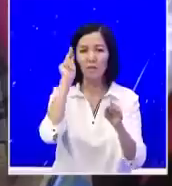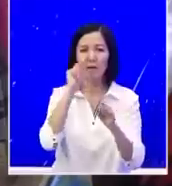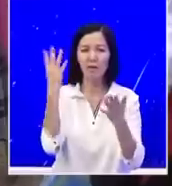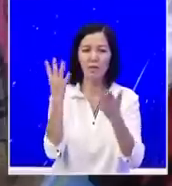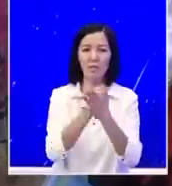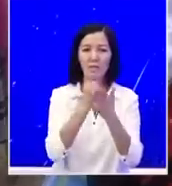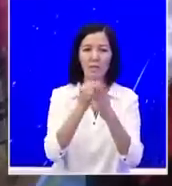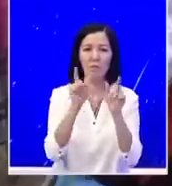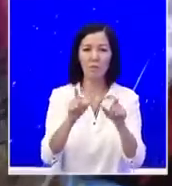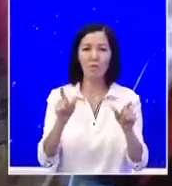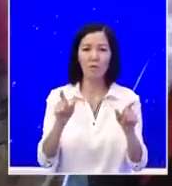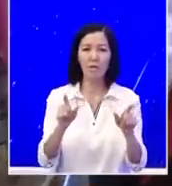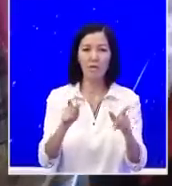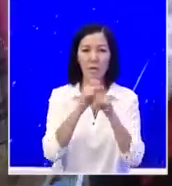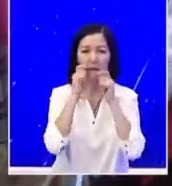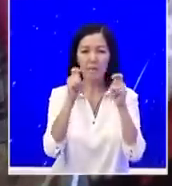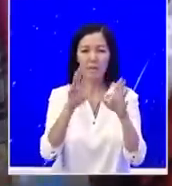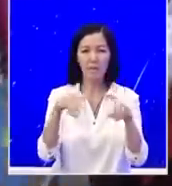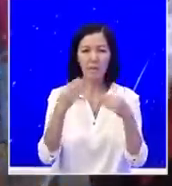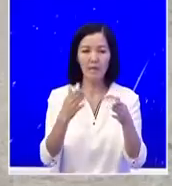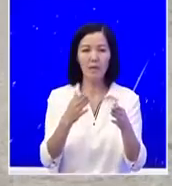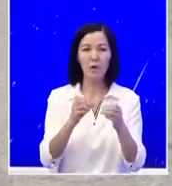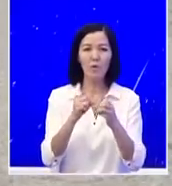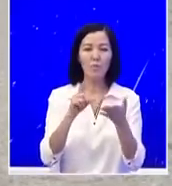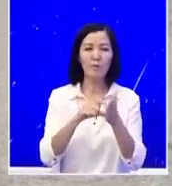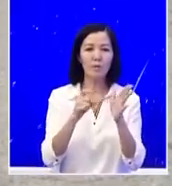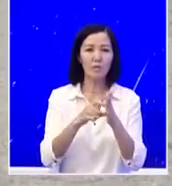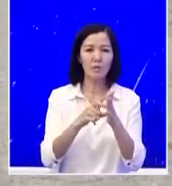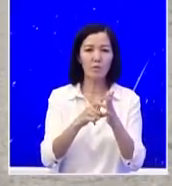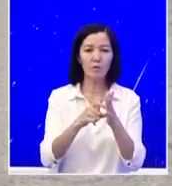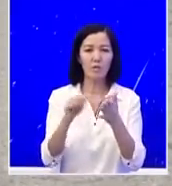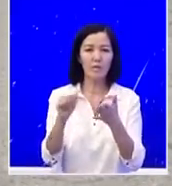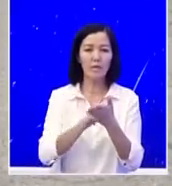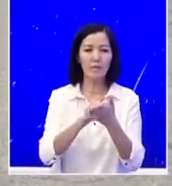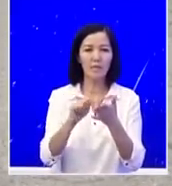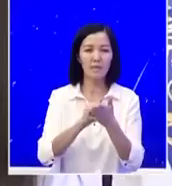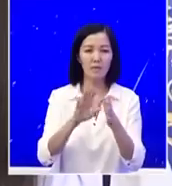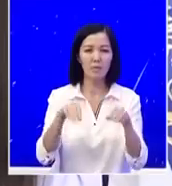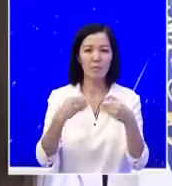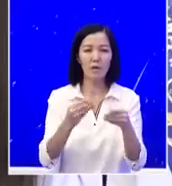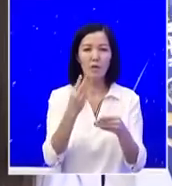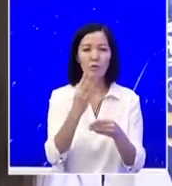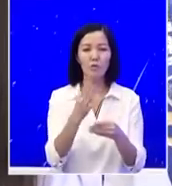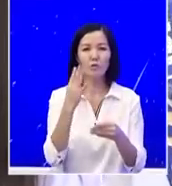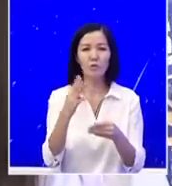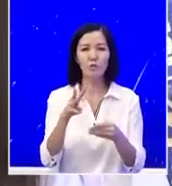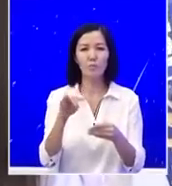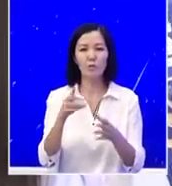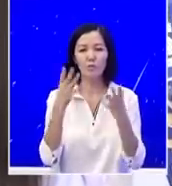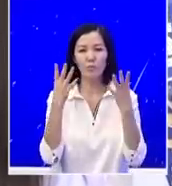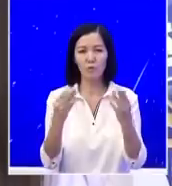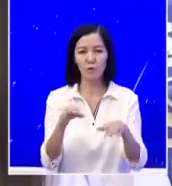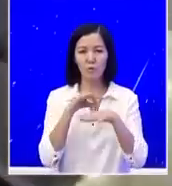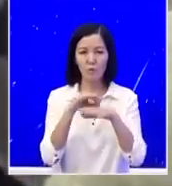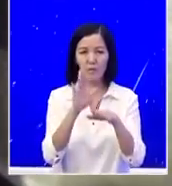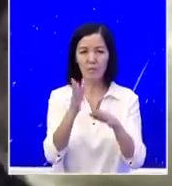жеткен оқушыларды лайықты түрде мадақтау керек. Ал 11-ші сынып оқушыларына аттестат тапсыру рәсімі 3-4 маусым